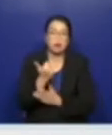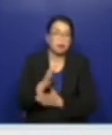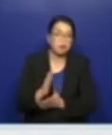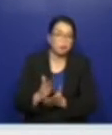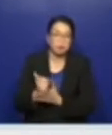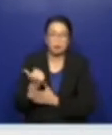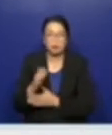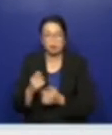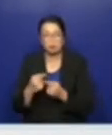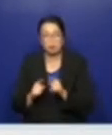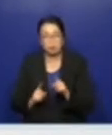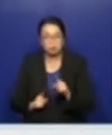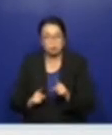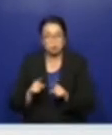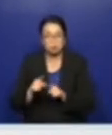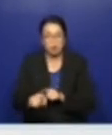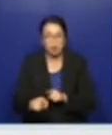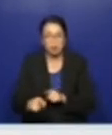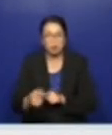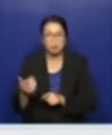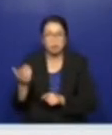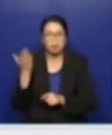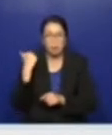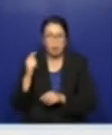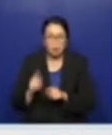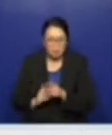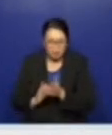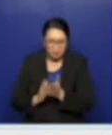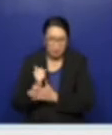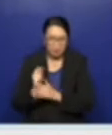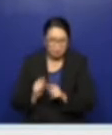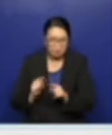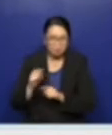แต่ความก้าวหน้าของมันเพิ่งผ่านสภาไปเมื่อวานนี่แหละครับ